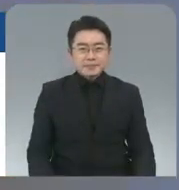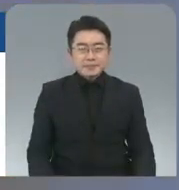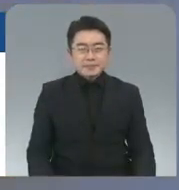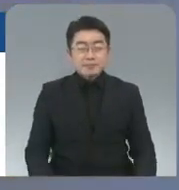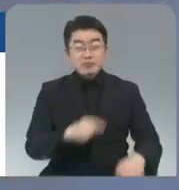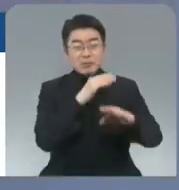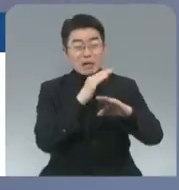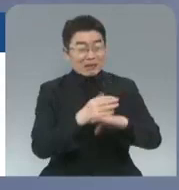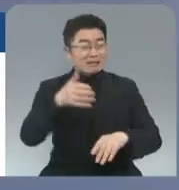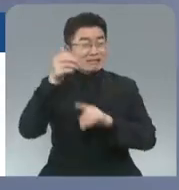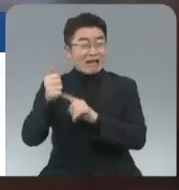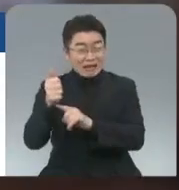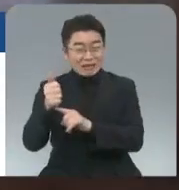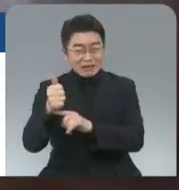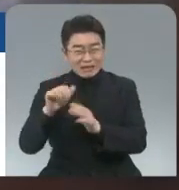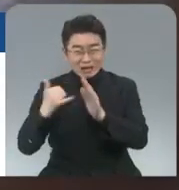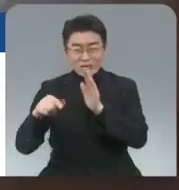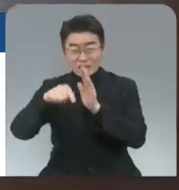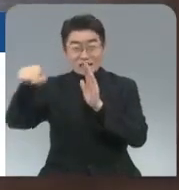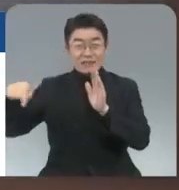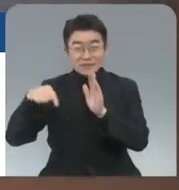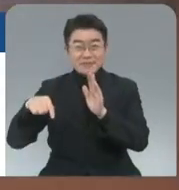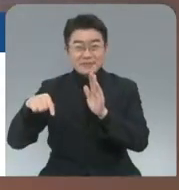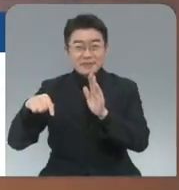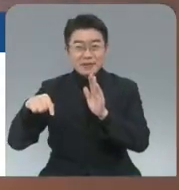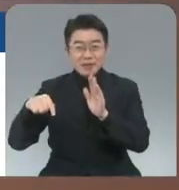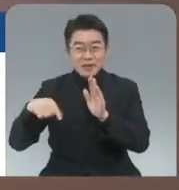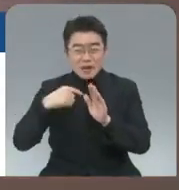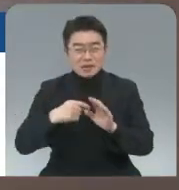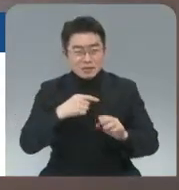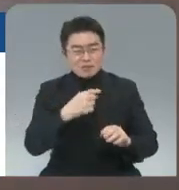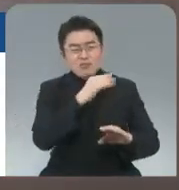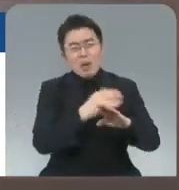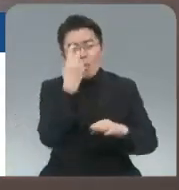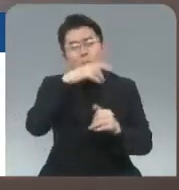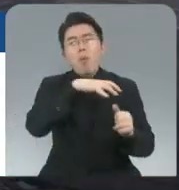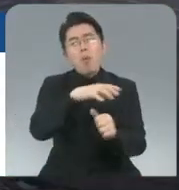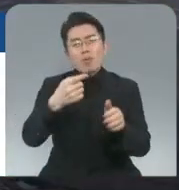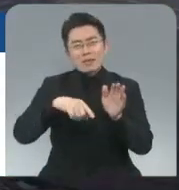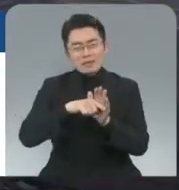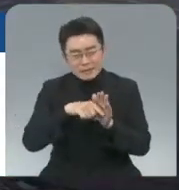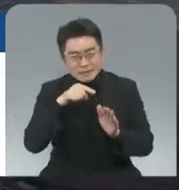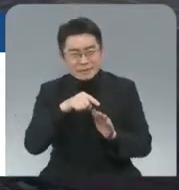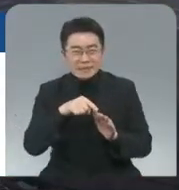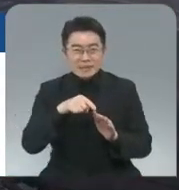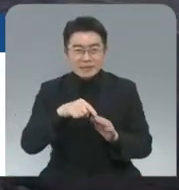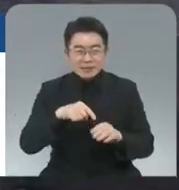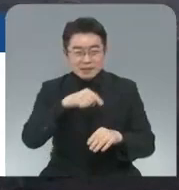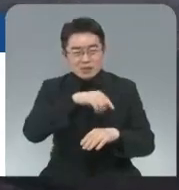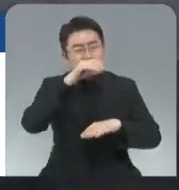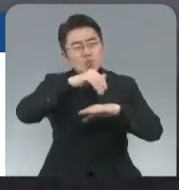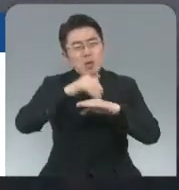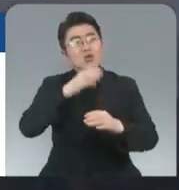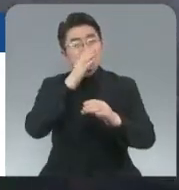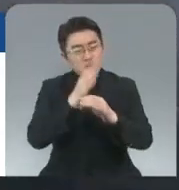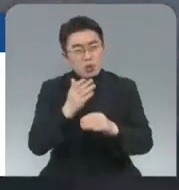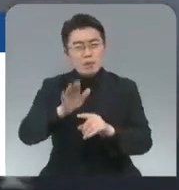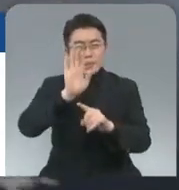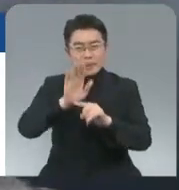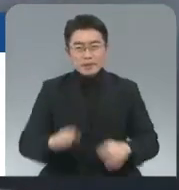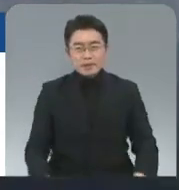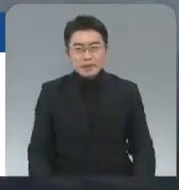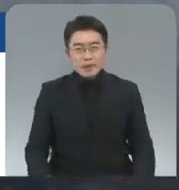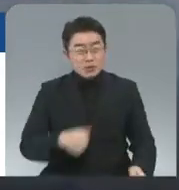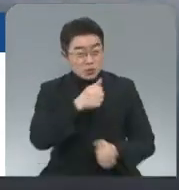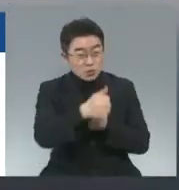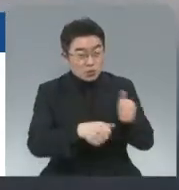an toàn khi vận hành và vũ khí chiến lược có thể đảm bảo an ninh cho thế hệ tương lai giáo sư nhóm nghiên cứu nhân văn học thống nhất thuộc trường Đại học Cần Úc